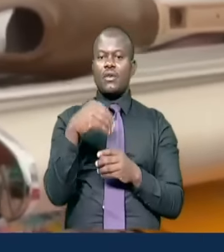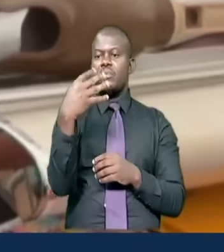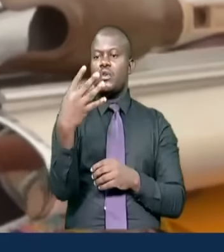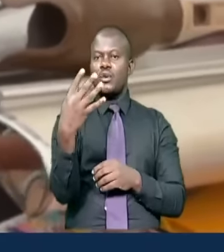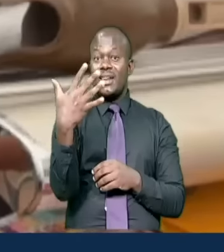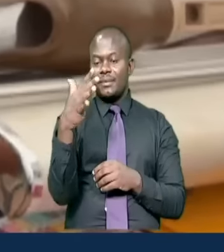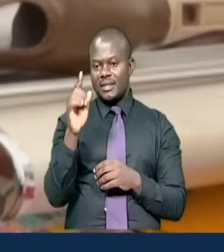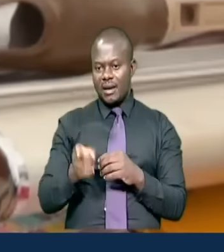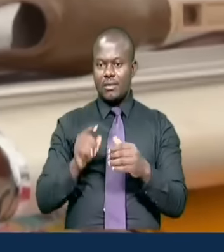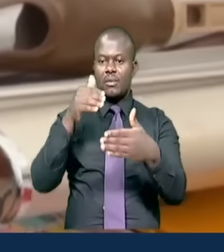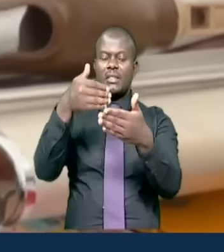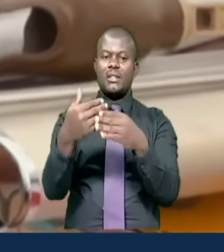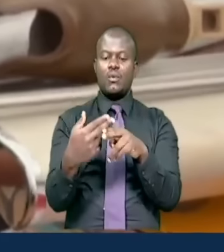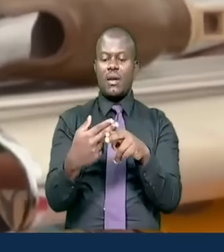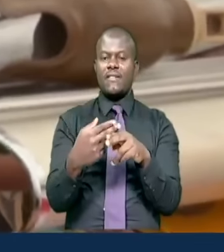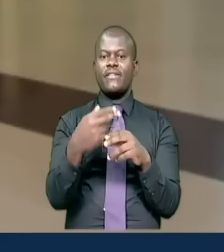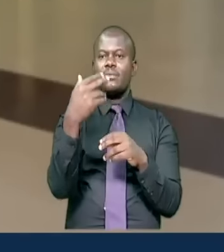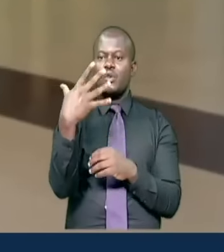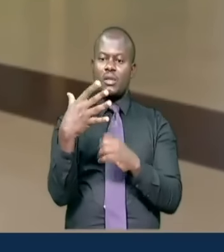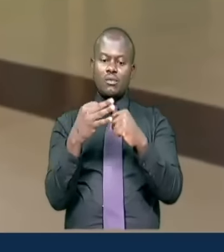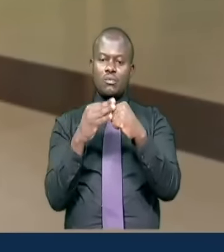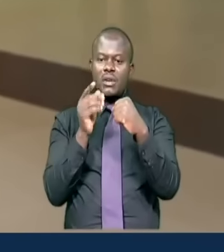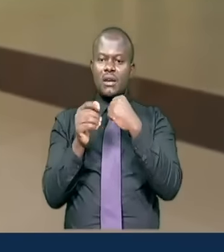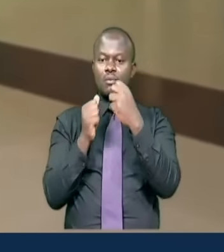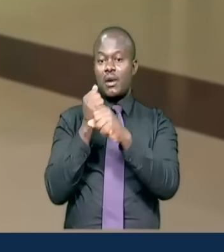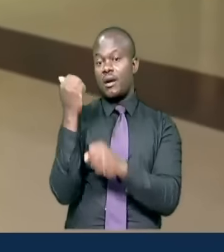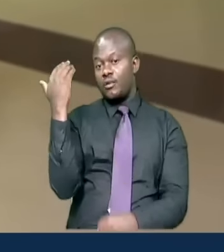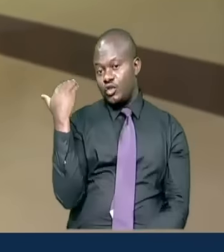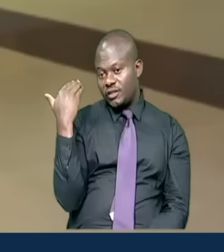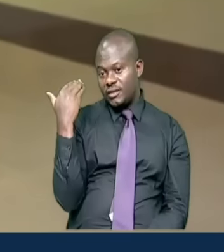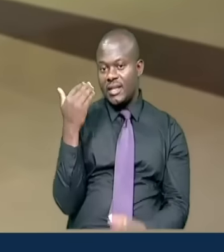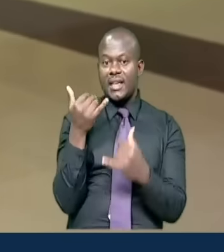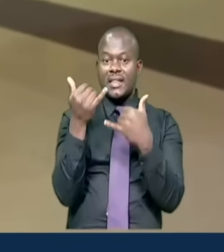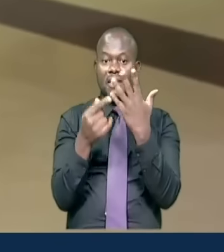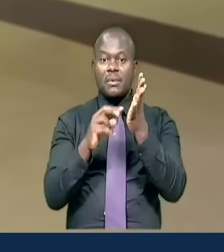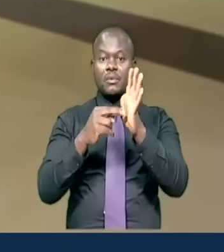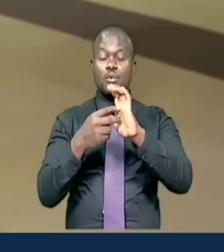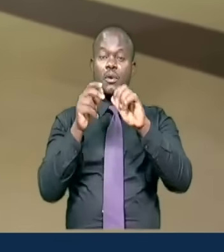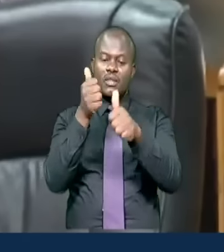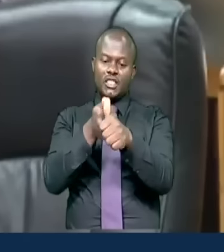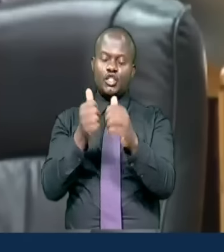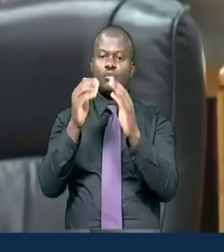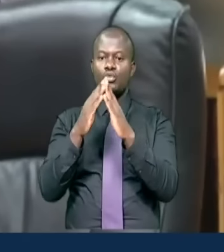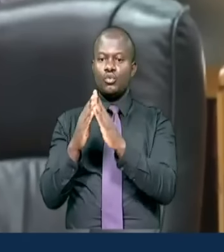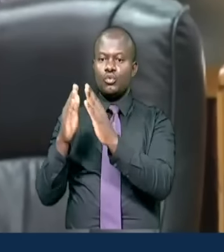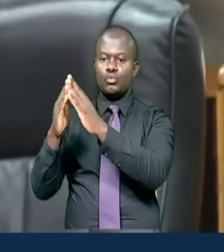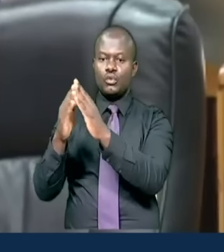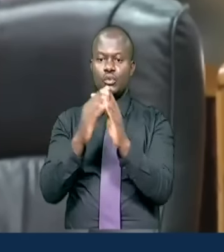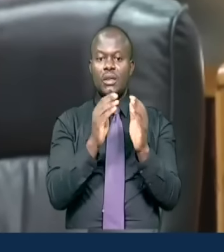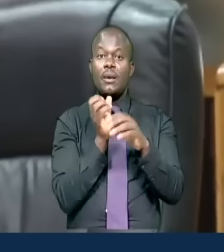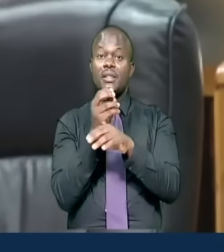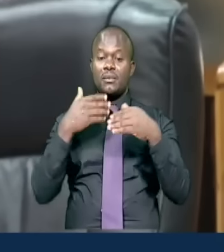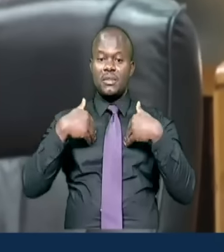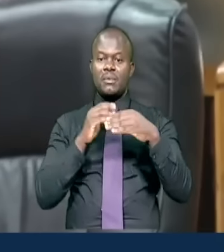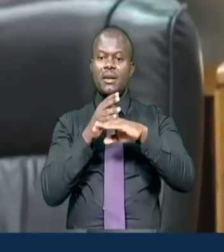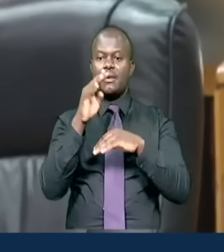45,000 bagera ku 58,000 umwaka ushize. Ibi bivuze ko muri buri mudugudu hari abajyanama b'ubuzima basaga 4.